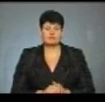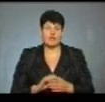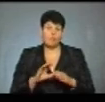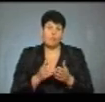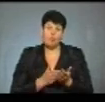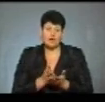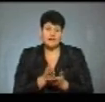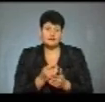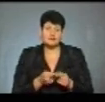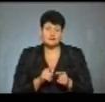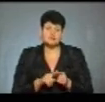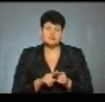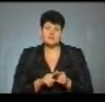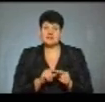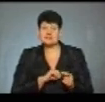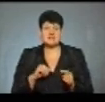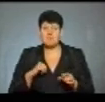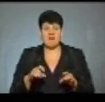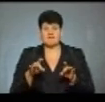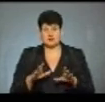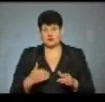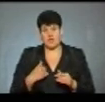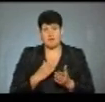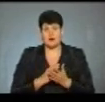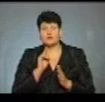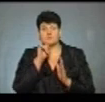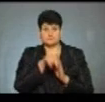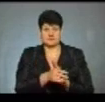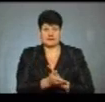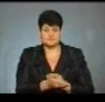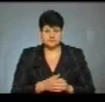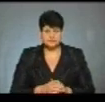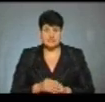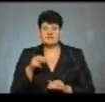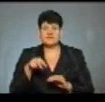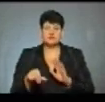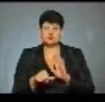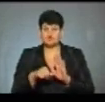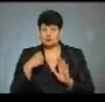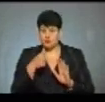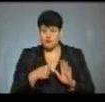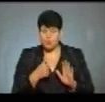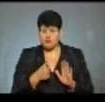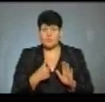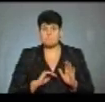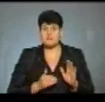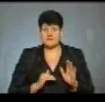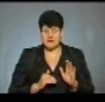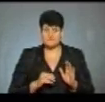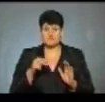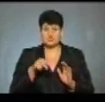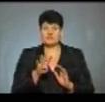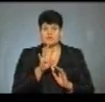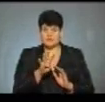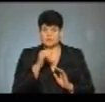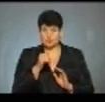Політика вона сама вирішила, напевно, що я туди маю піти. З 2006 року я там підприємцем, з